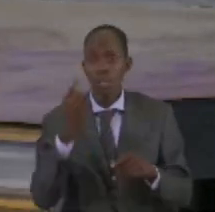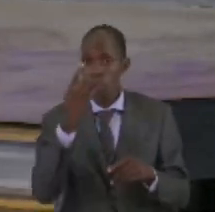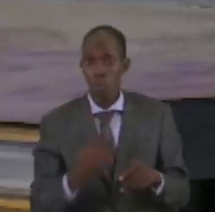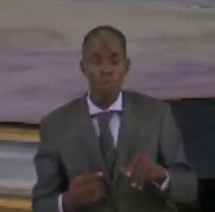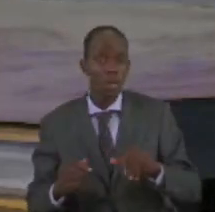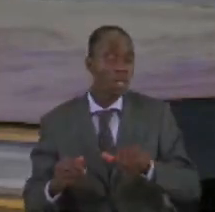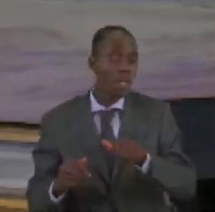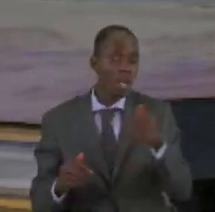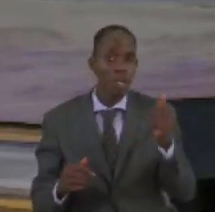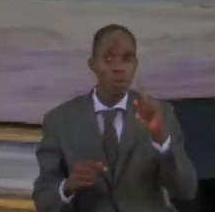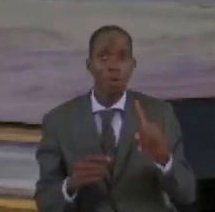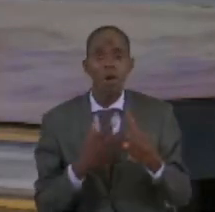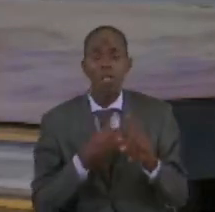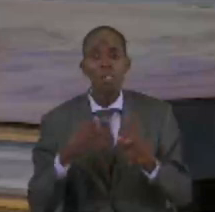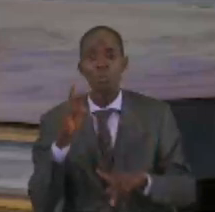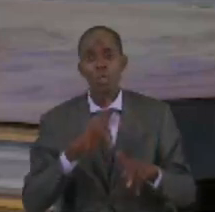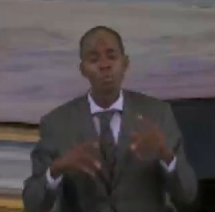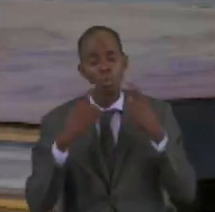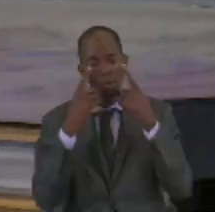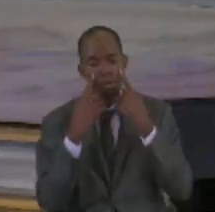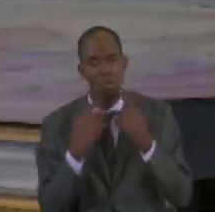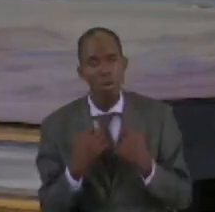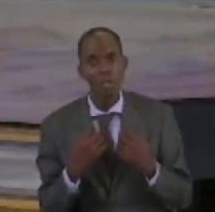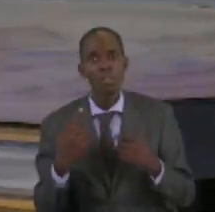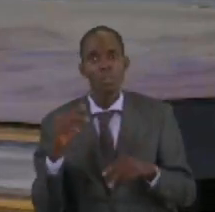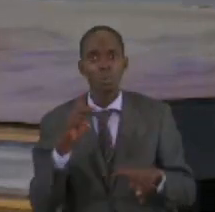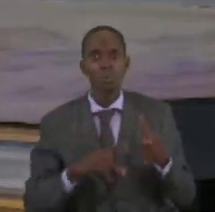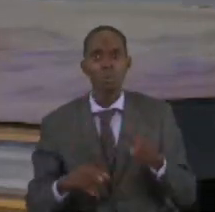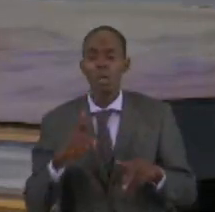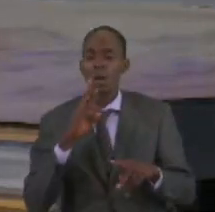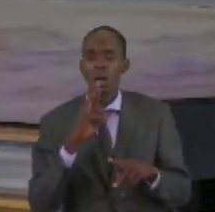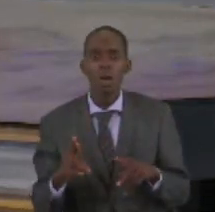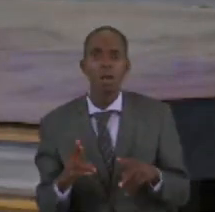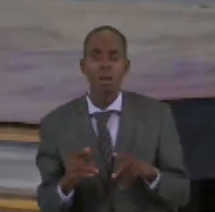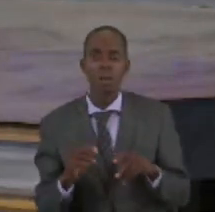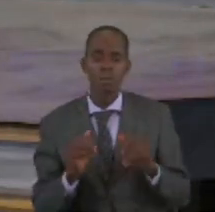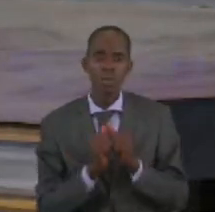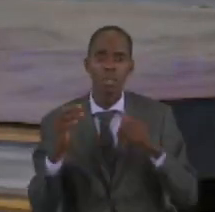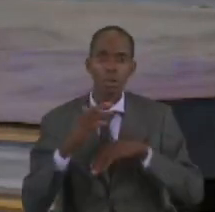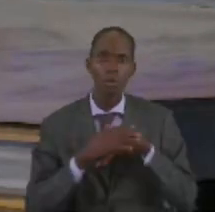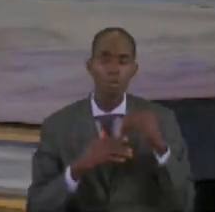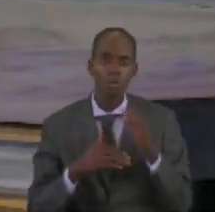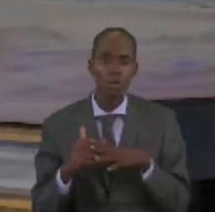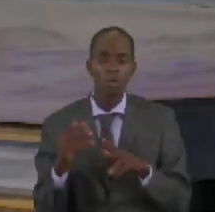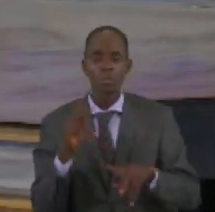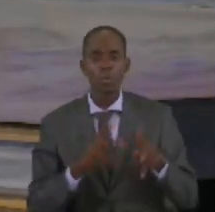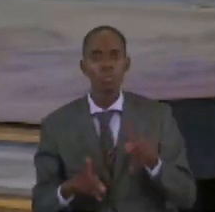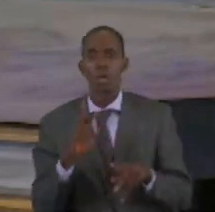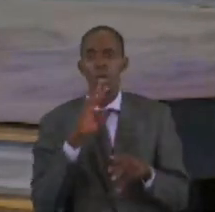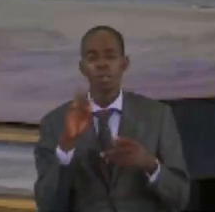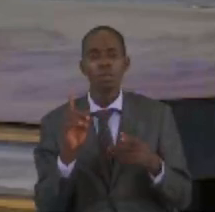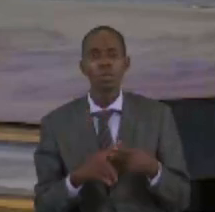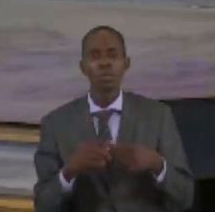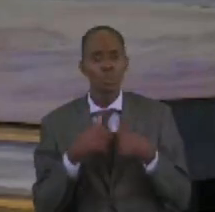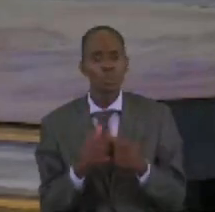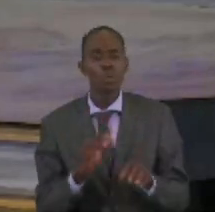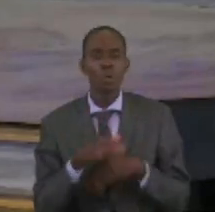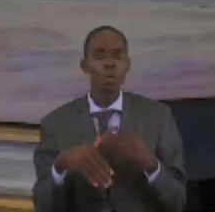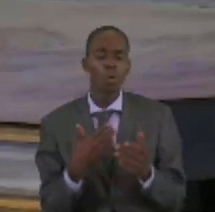pas seulement à un enfant de Dieu, à tout le monde, comme les gens pleurent, comme les gens sont sans aide, comme les